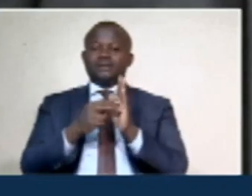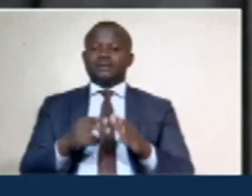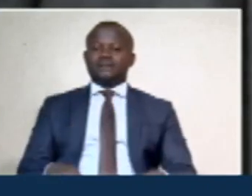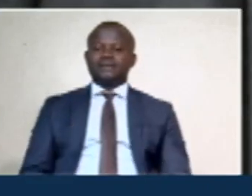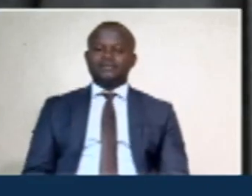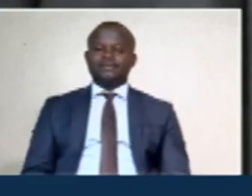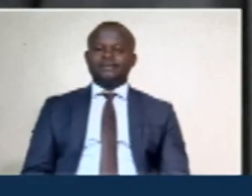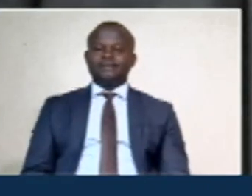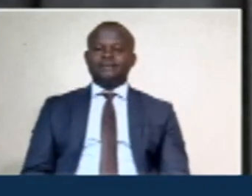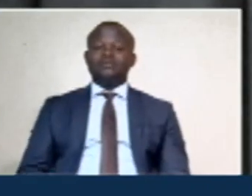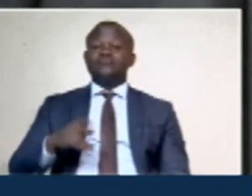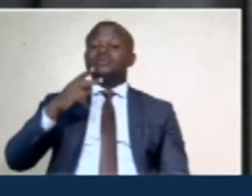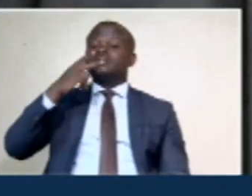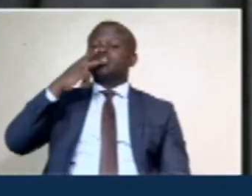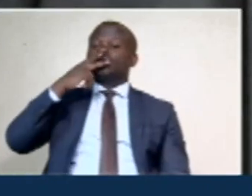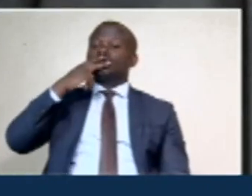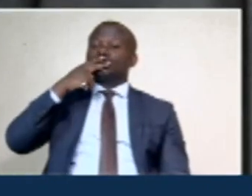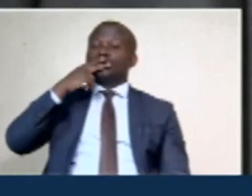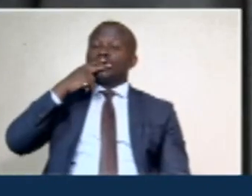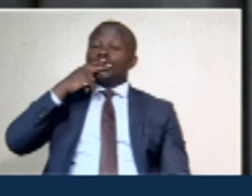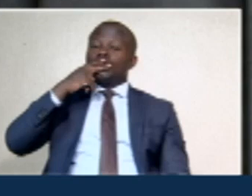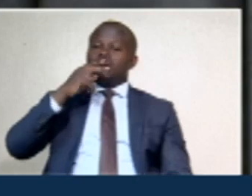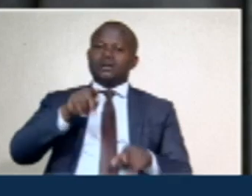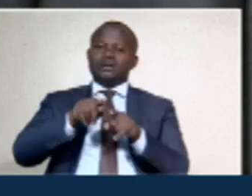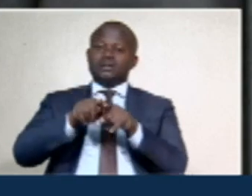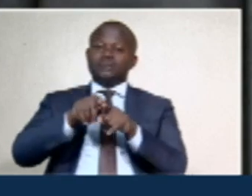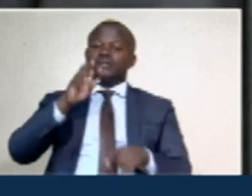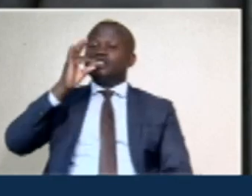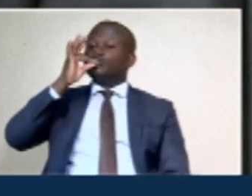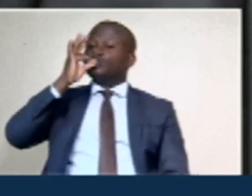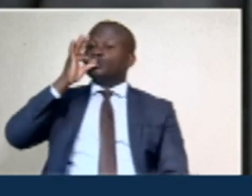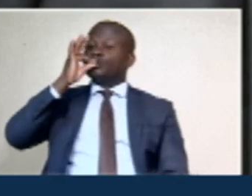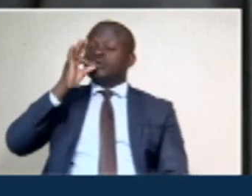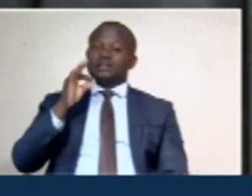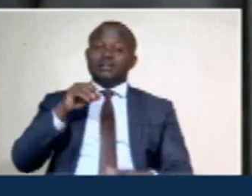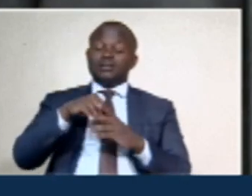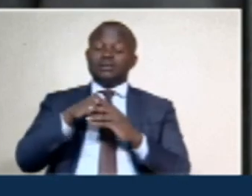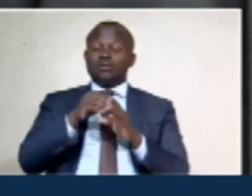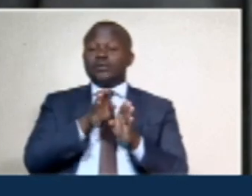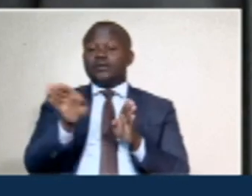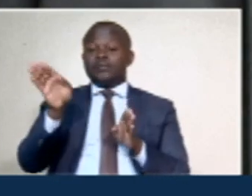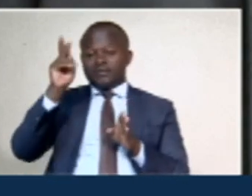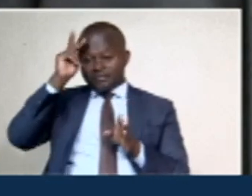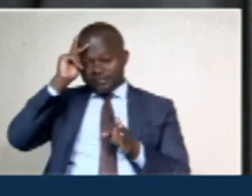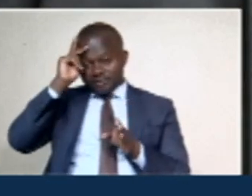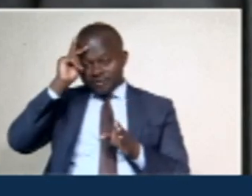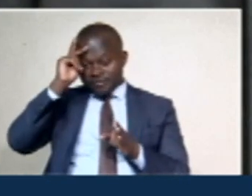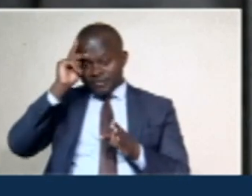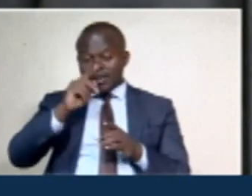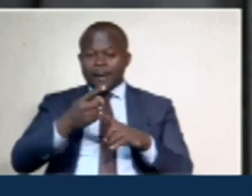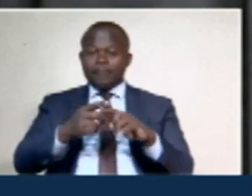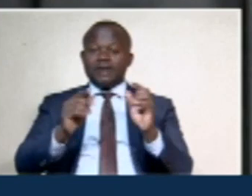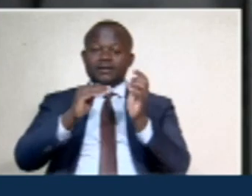Itabi kimwe na cannabis biri mu rwego rw'ibiyobyabwenge, ariko